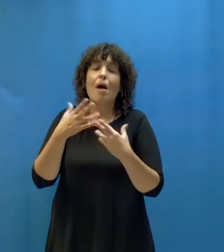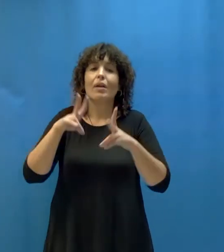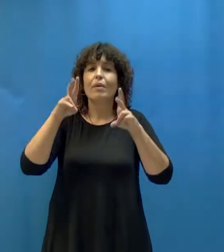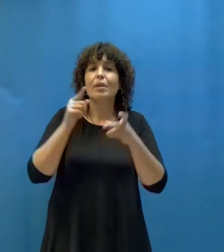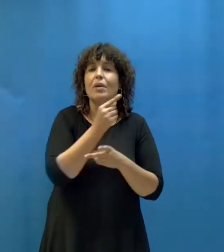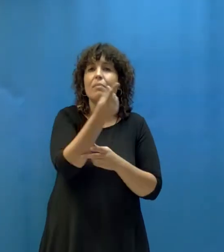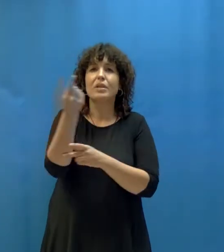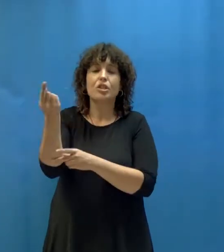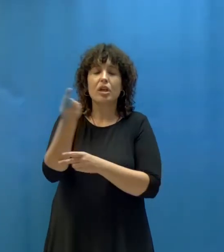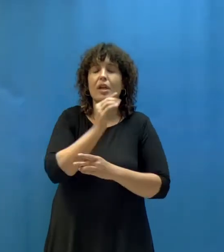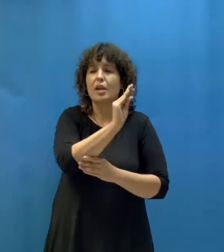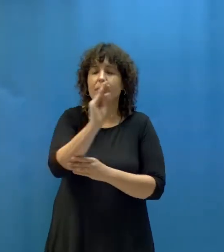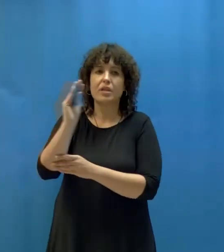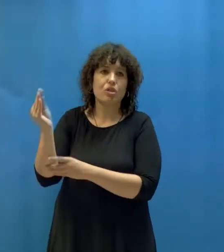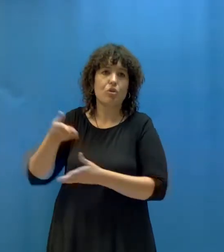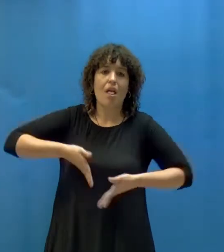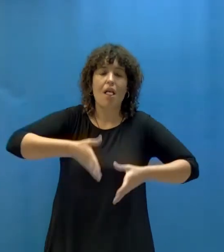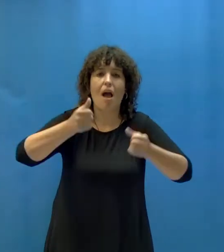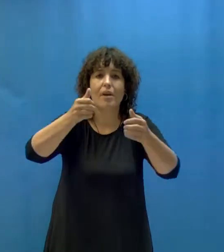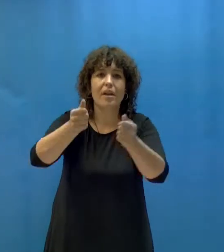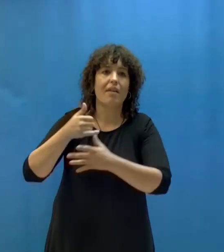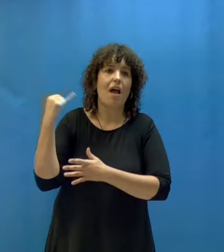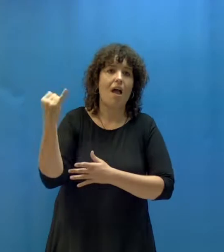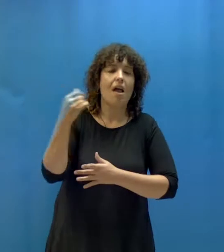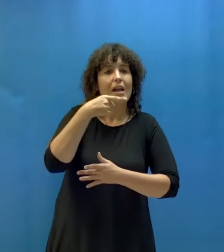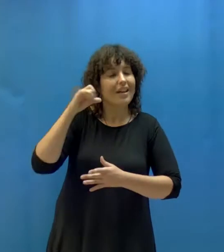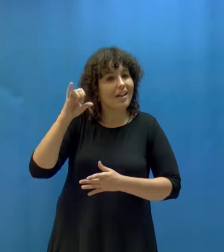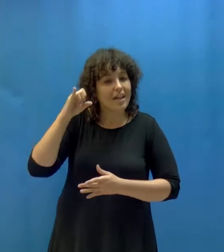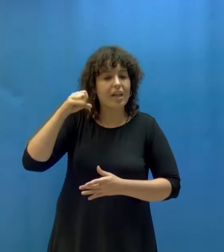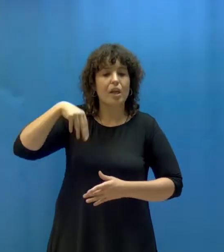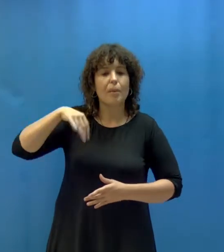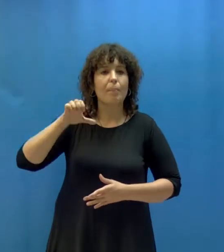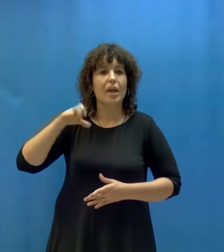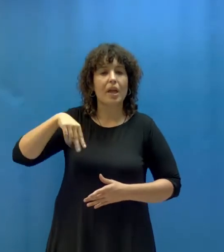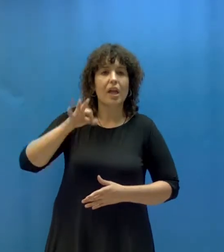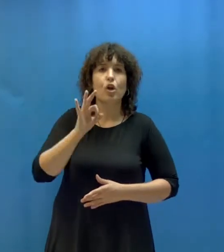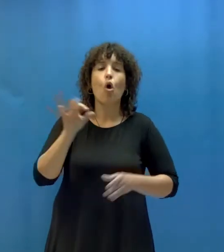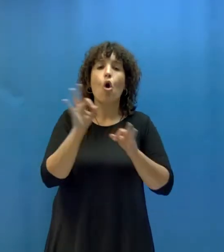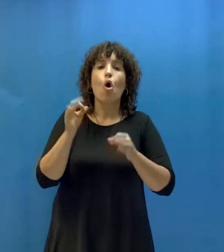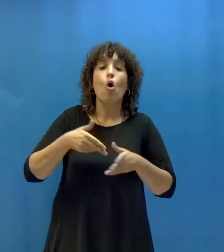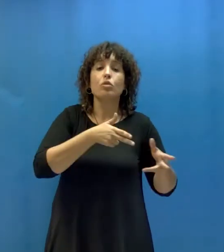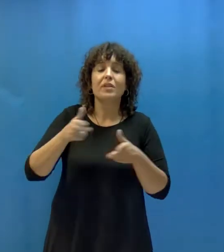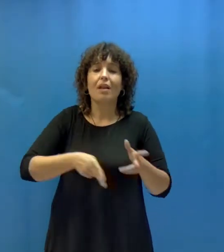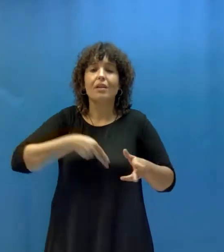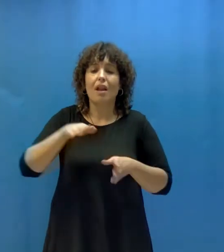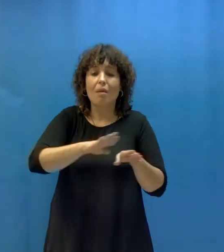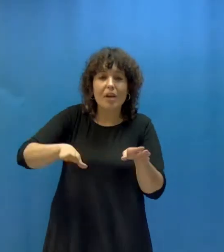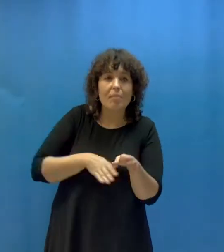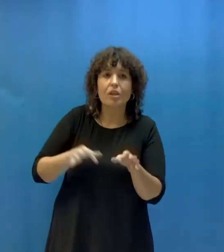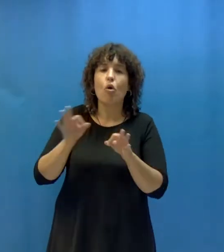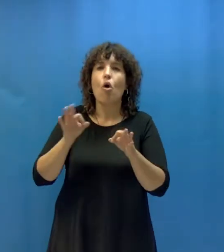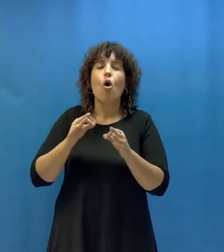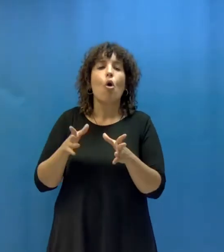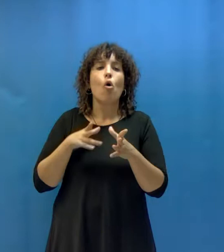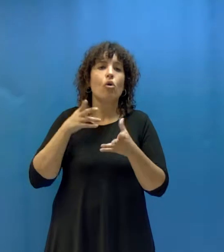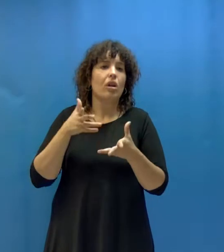remodelació de l'Avinguda Enrique Gimeno, la segona fase de l'aparcament de l'Hospital General, l'increment dels allotjaments de la Sèquia de l'Obra, l'allotjament de la Sèquia de la